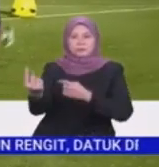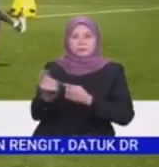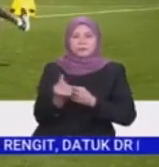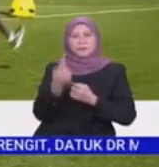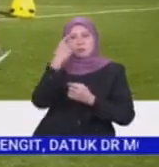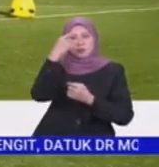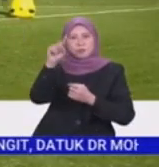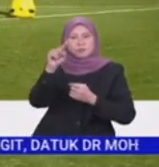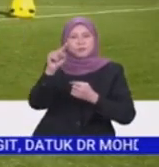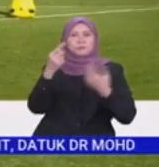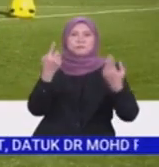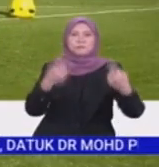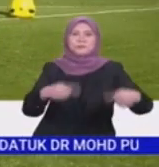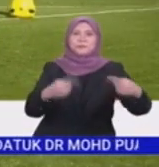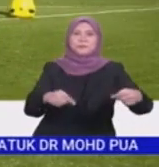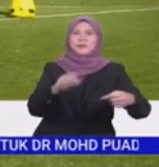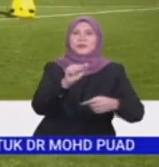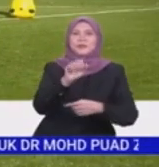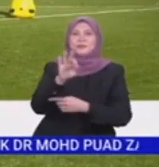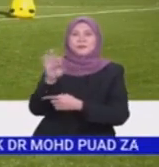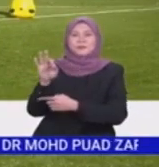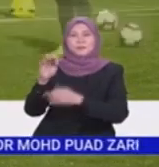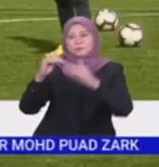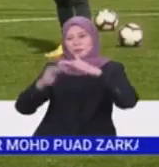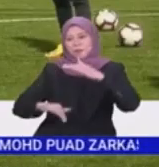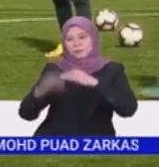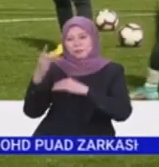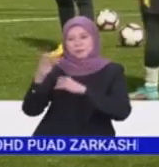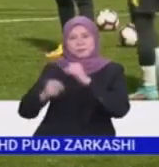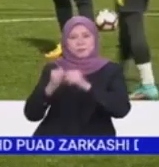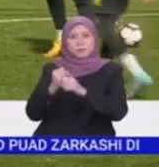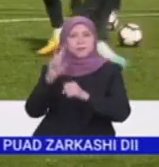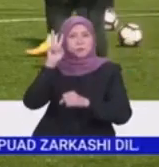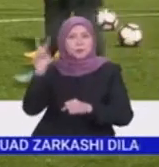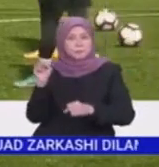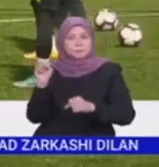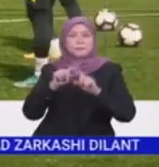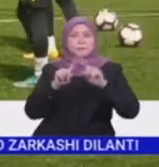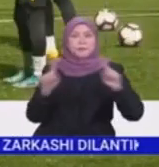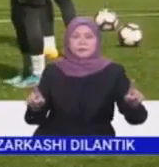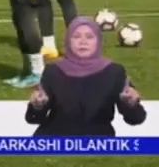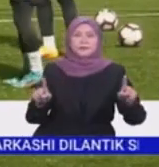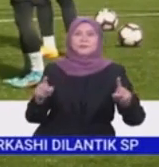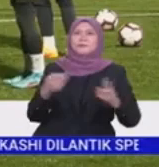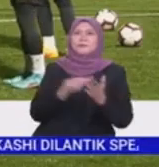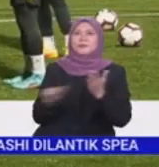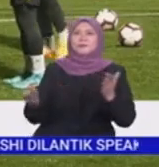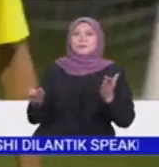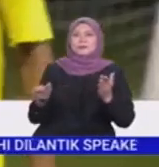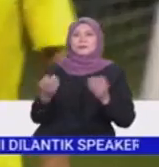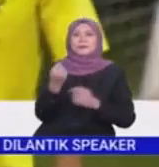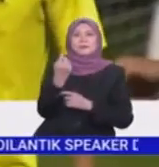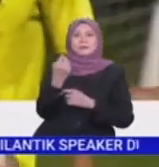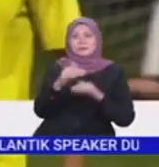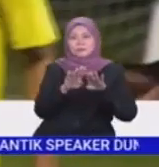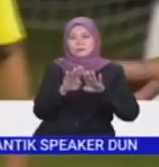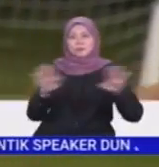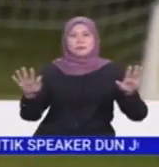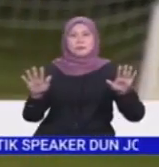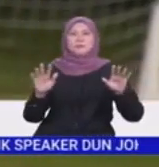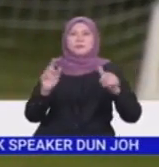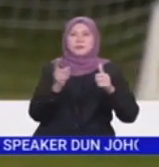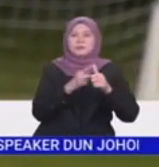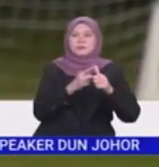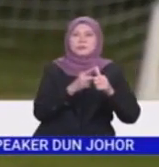cabaran negara di kejohanan AFF bawah 18 tahun di Ho Chi Minh, Vietnam. Namun, tidak berjaya dalam kesebelasan utama.